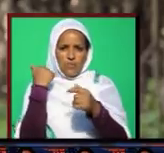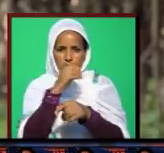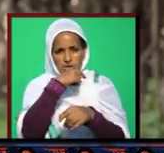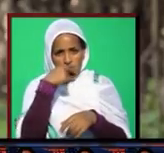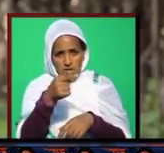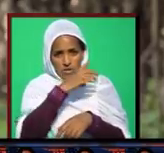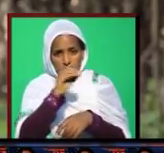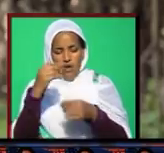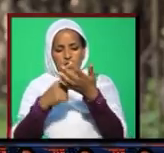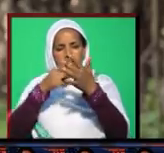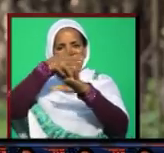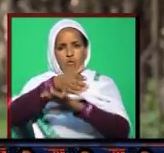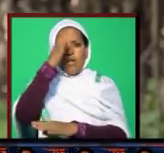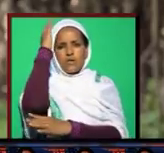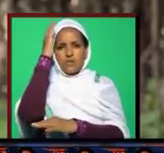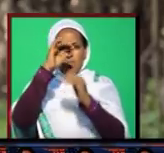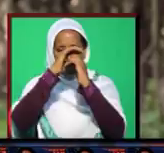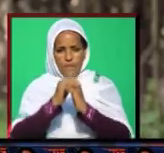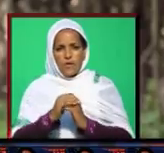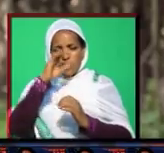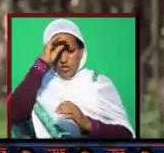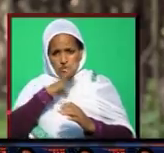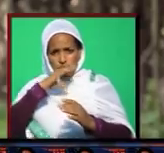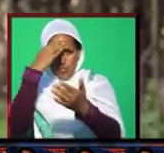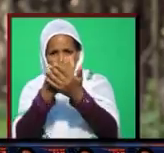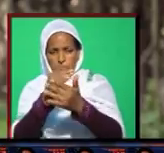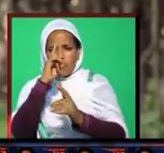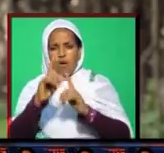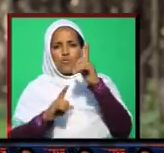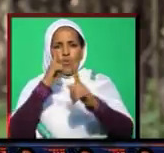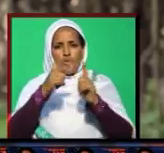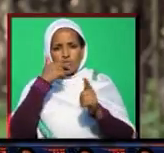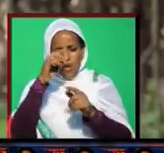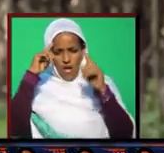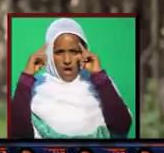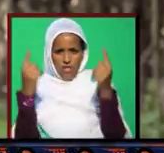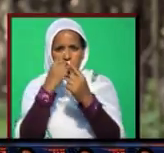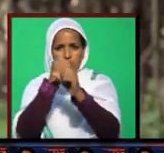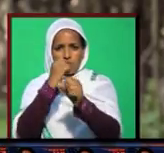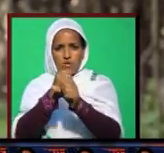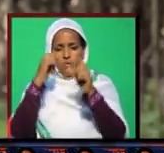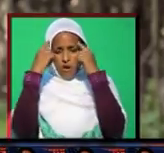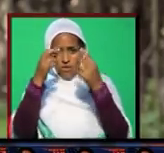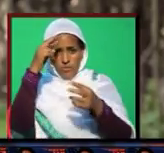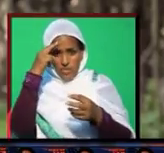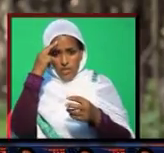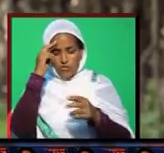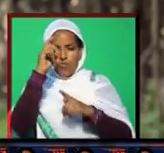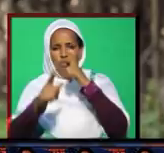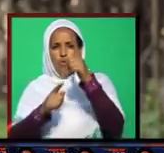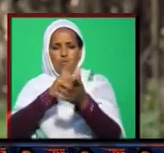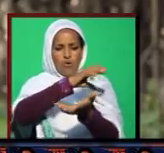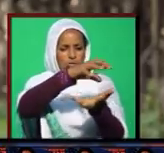ቋንቋም ይናገር ነበር ይልና ከዛ በኋላ እግዚአብሔር አምላክ የሰው ልጅ በአንድ ቋንቋ እየተናገረ በአንድ ንግግር ሆኖ ኃጢአት በመስራቱ በኃጢአታቸው